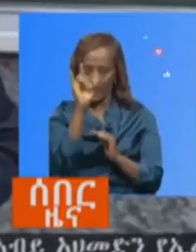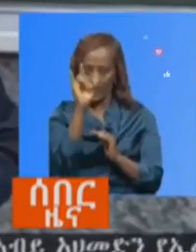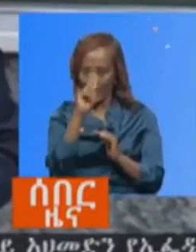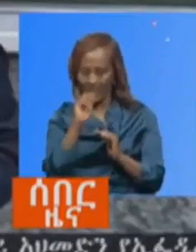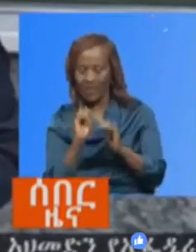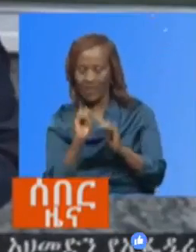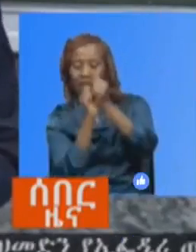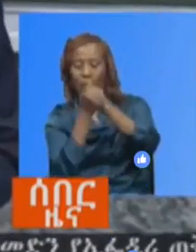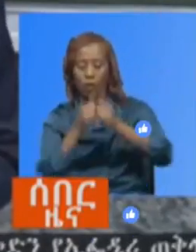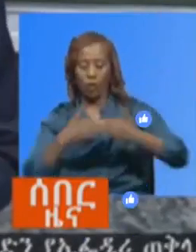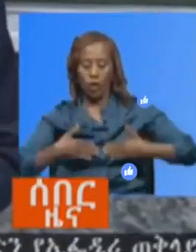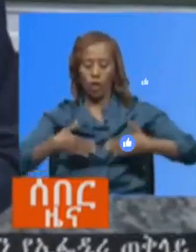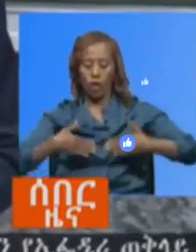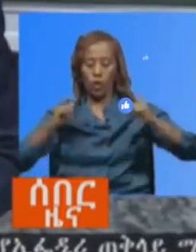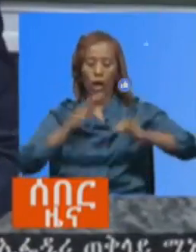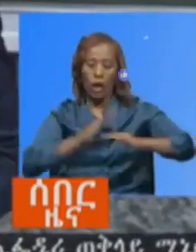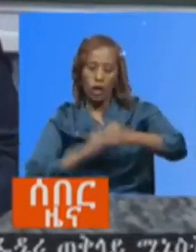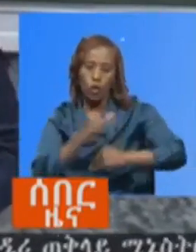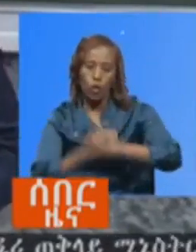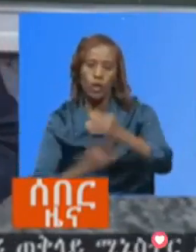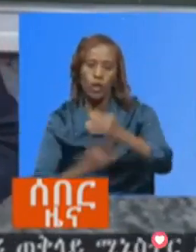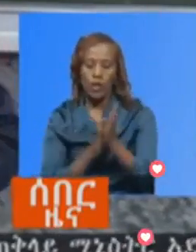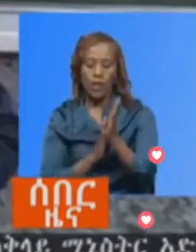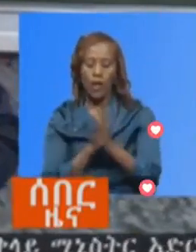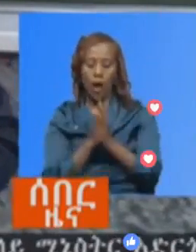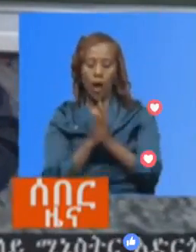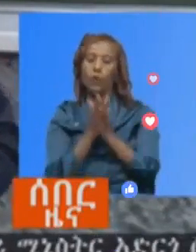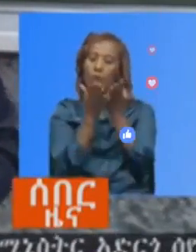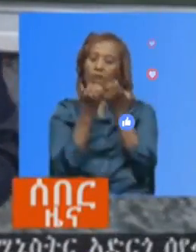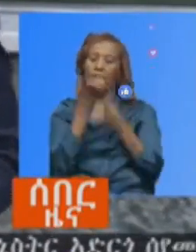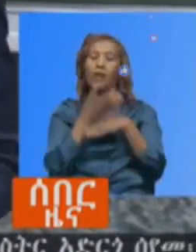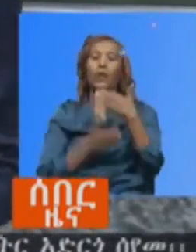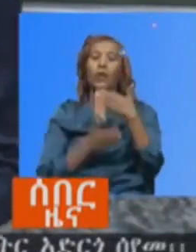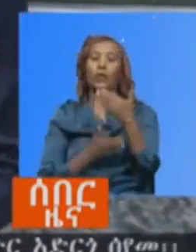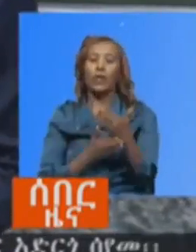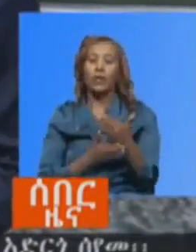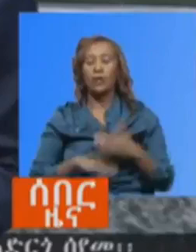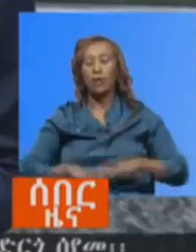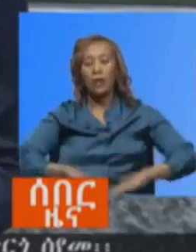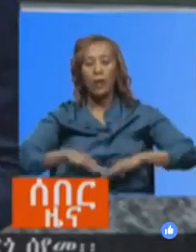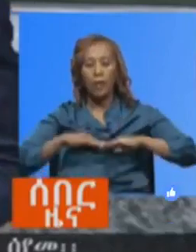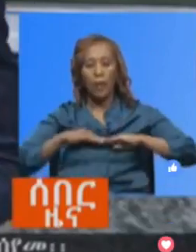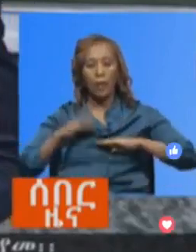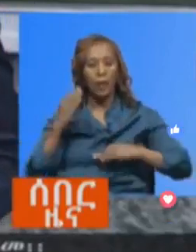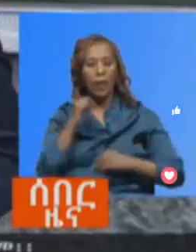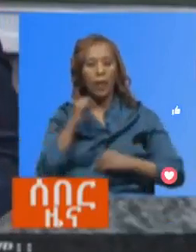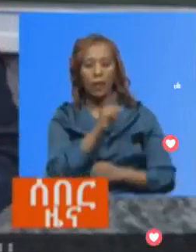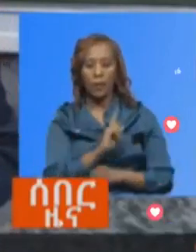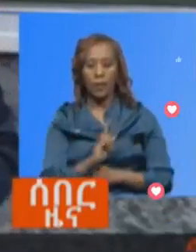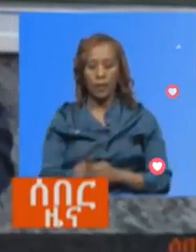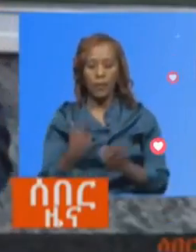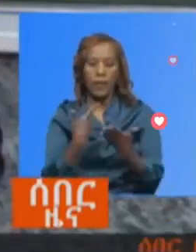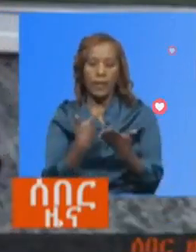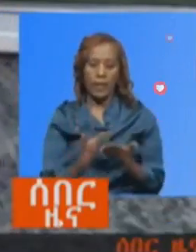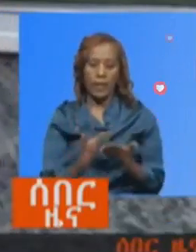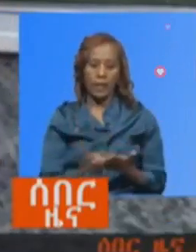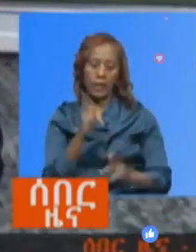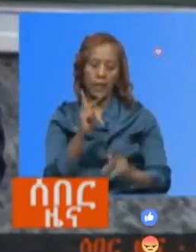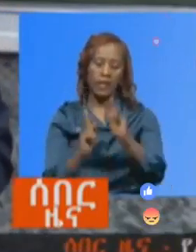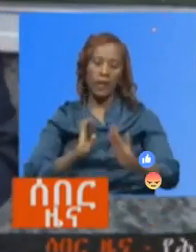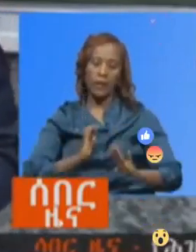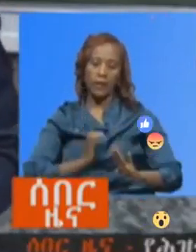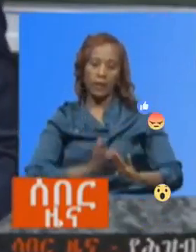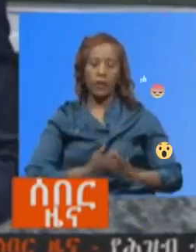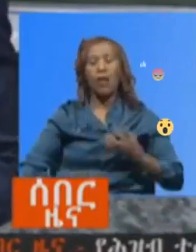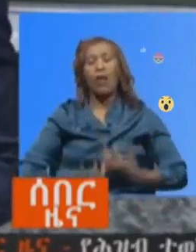የሆነውን የወጣቱን ትውልድ ፍላጎት በሚፈለገው ደረጃ የሚያረካ አልነበረም። ይህም ህዝባችንን